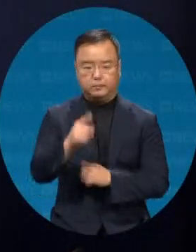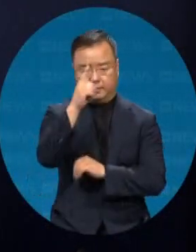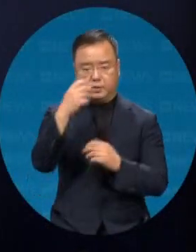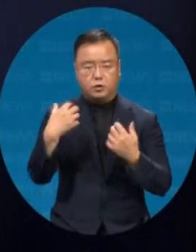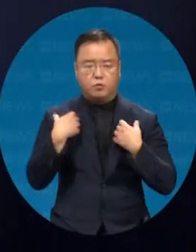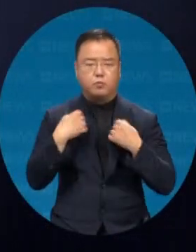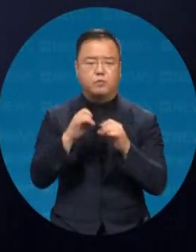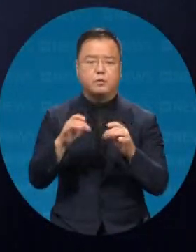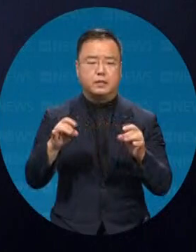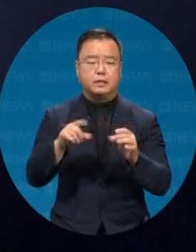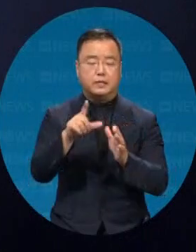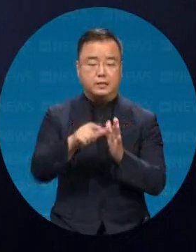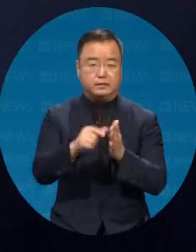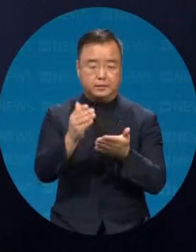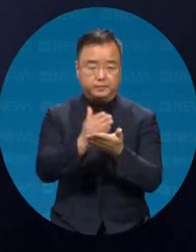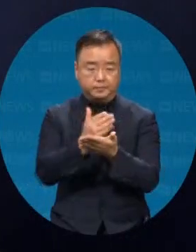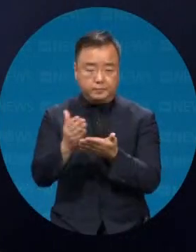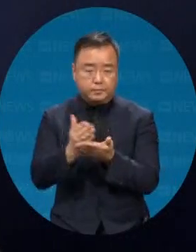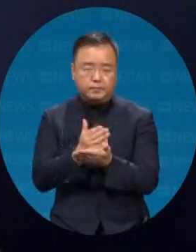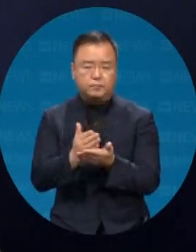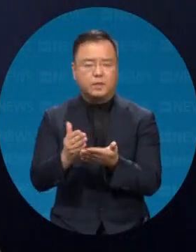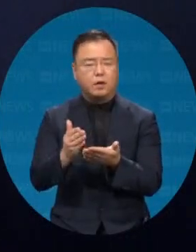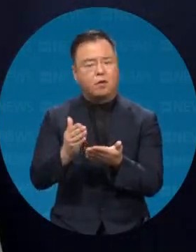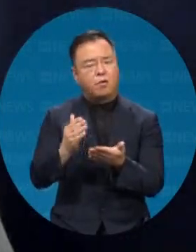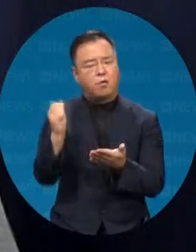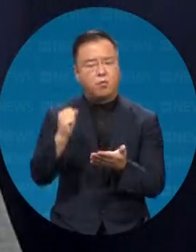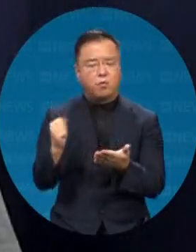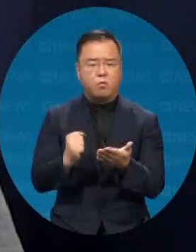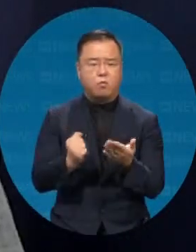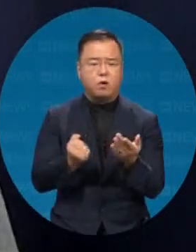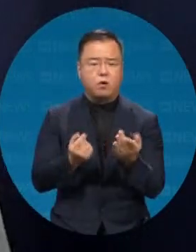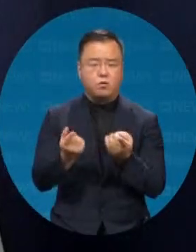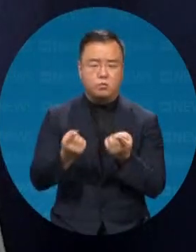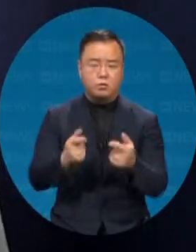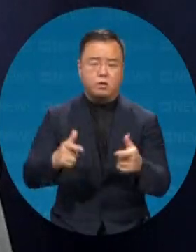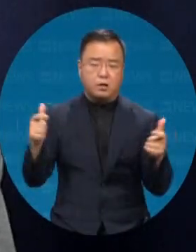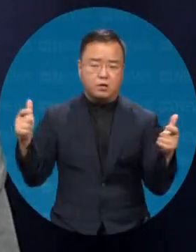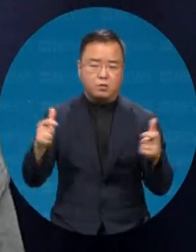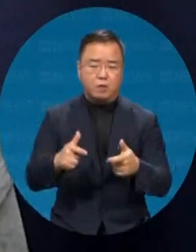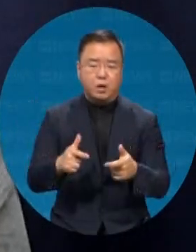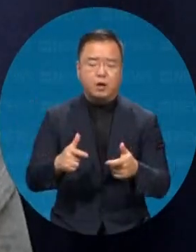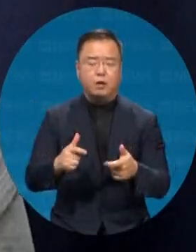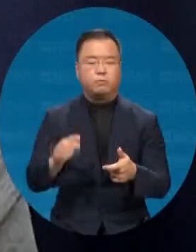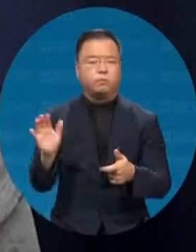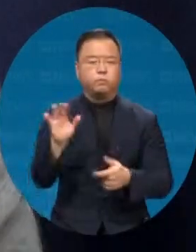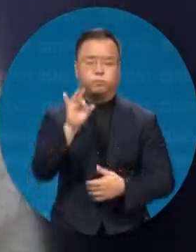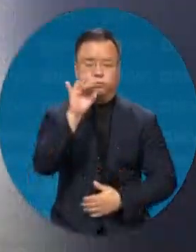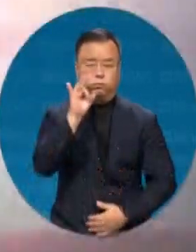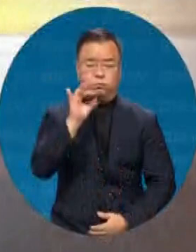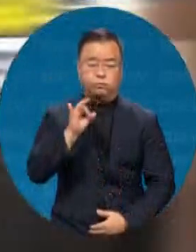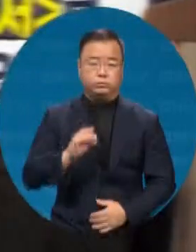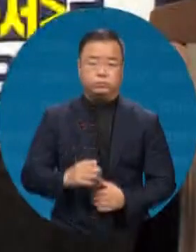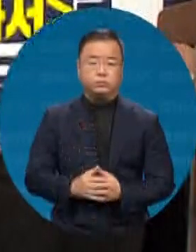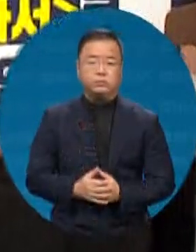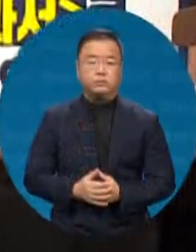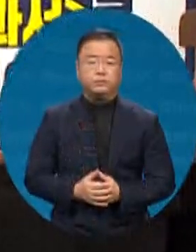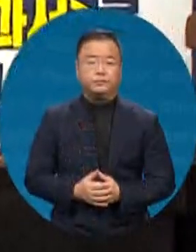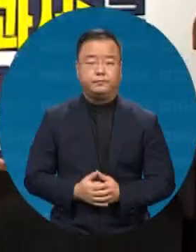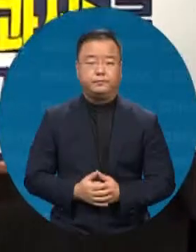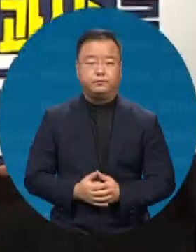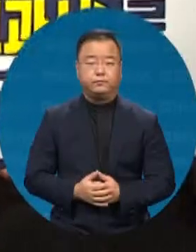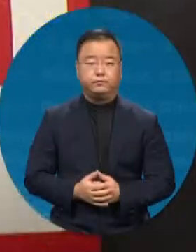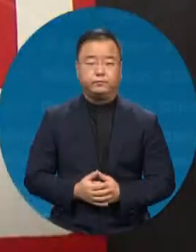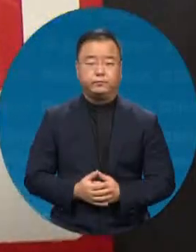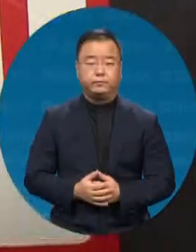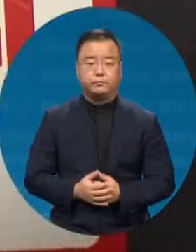이렇게 시대별 비중이 고무줄처럼 늘었다 줄었다 하는 것은 전 세계 어느 나라에서도 찾아볼 수 없는 현상일 것입니다.